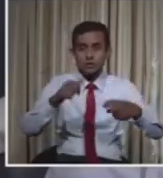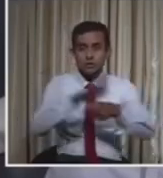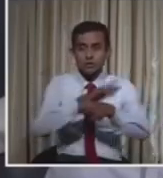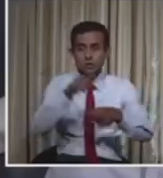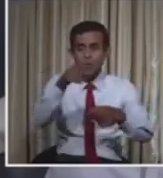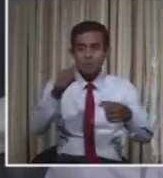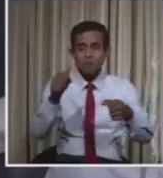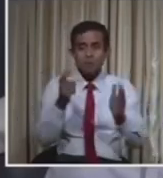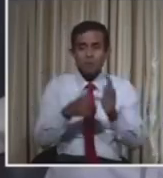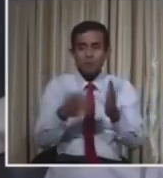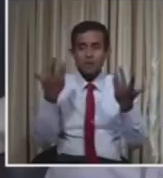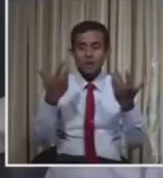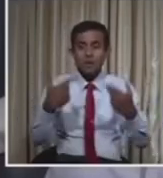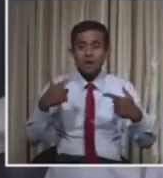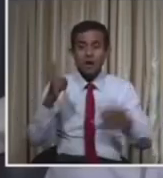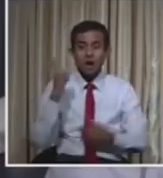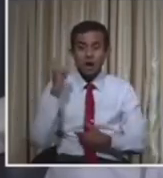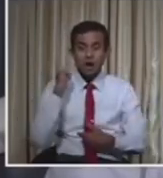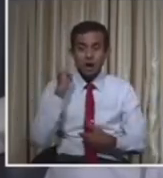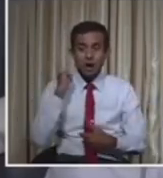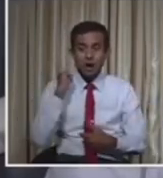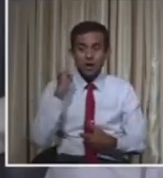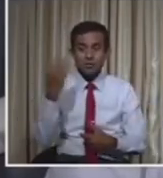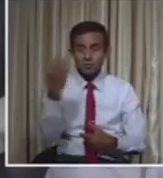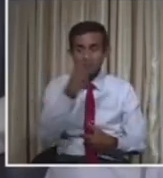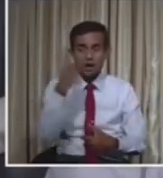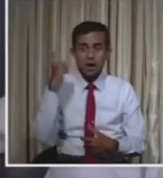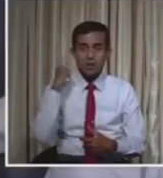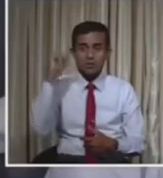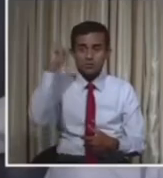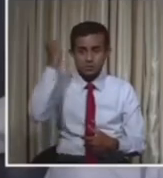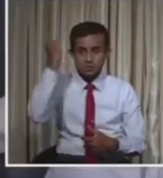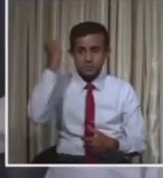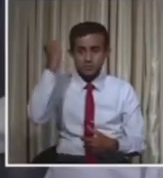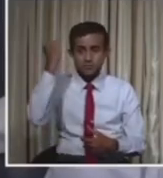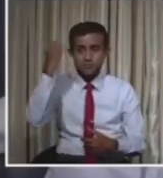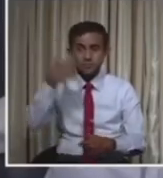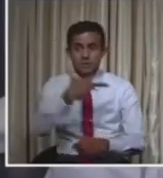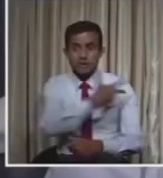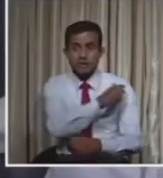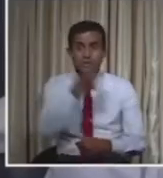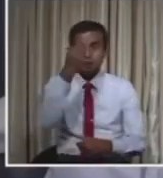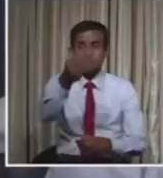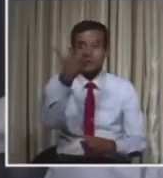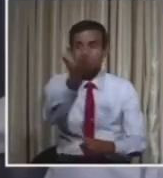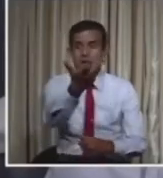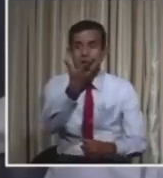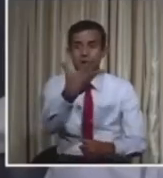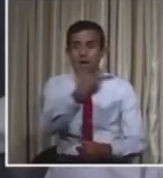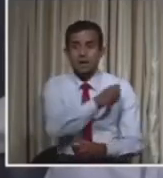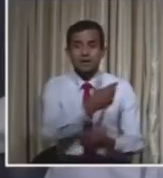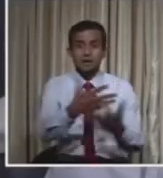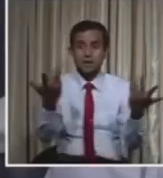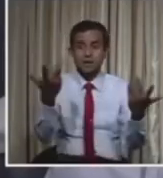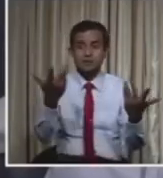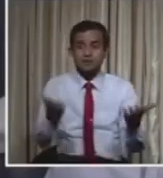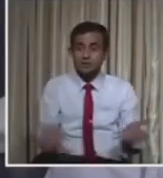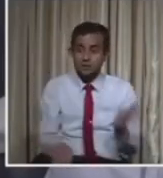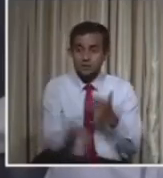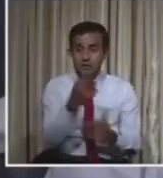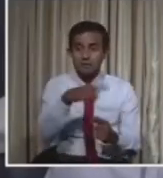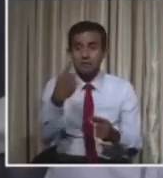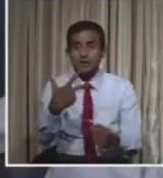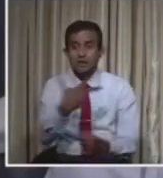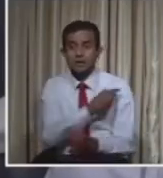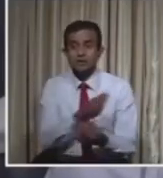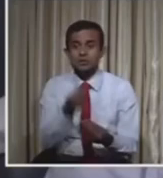නැහැ සමහර යුද හමුදාවේ ත්‍රිවිධ හමුදාවේ නිලධාරීන්ට එන්න තලබා දීලා නැහැ එන්නත නැතුව වුන් ගිහිල්ලා අනිත් අයගේ